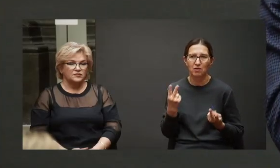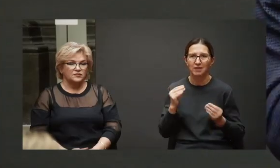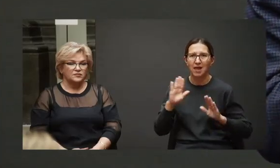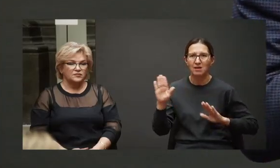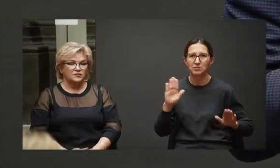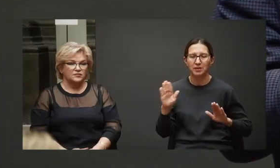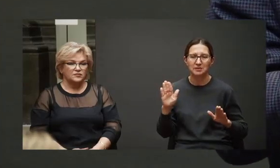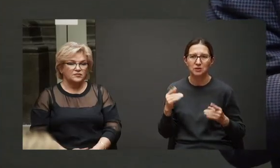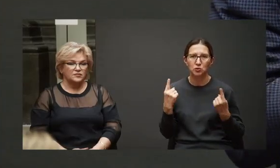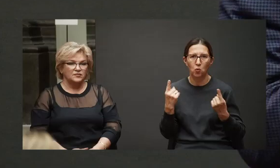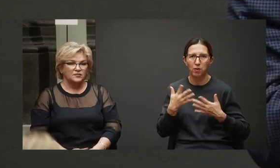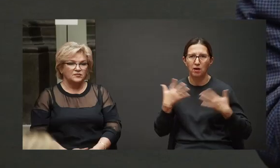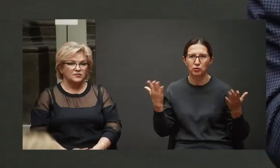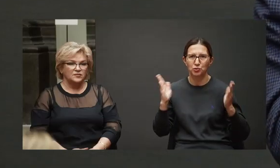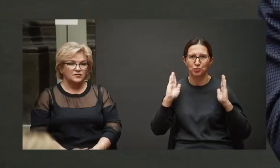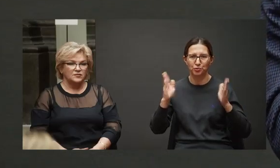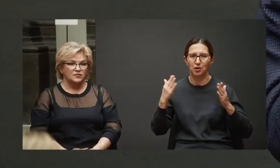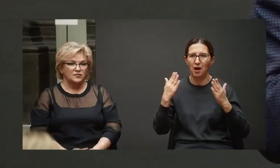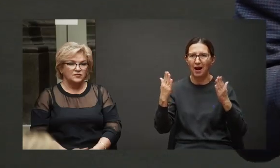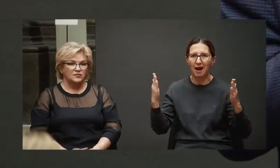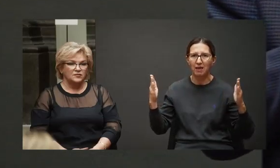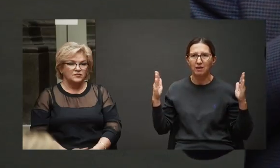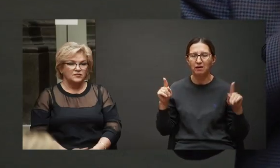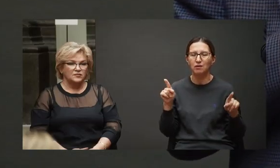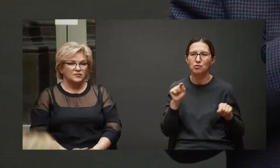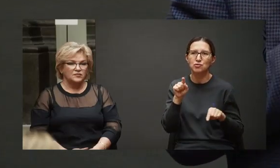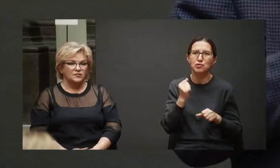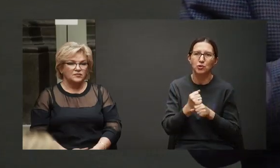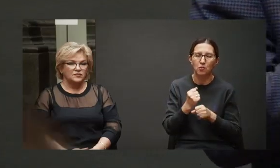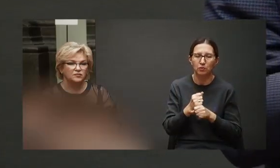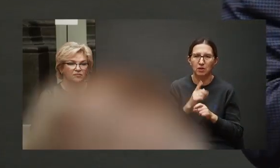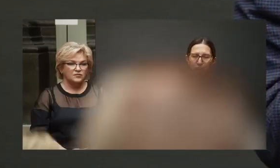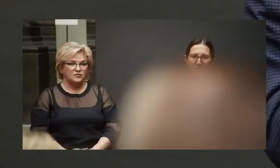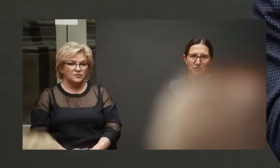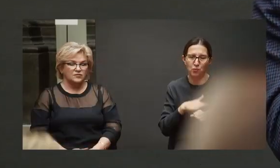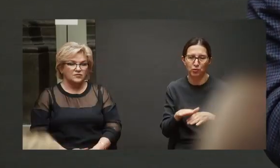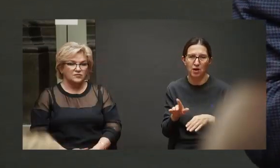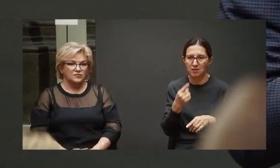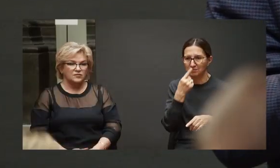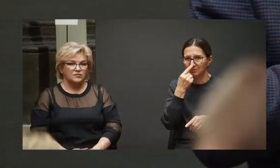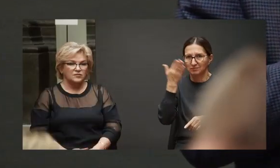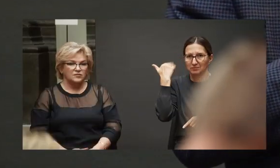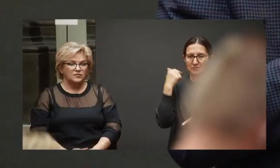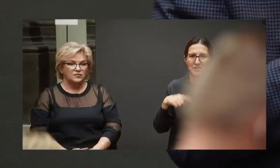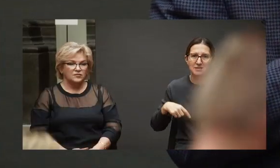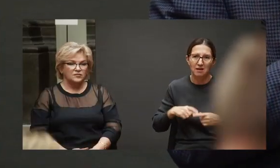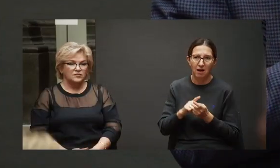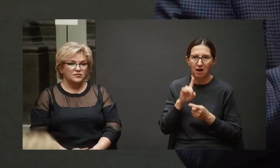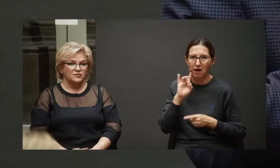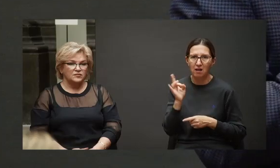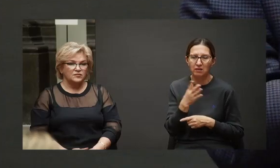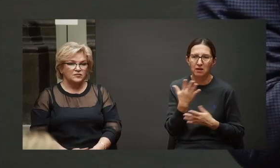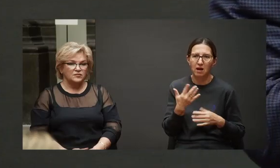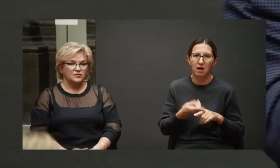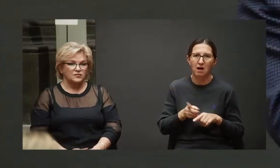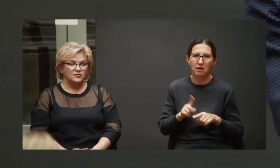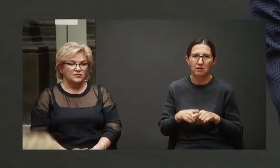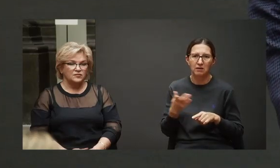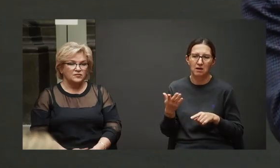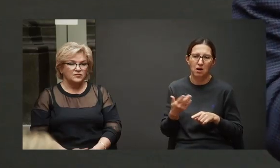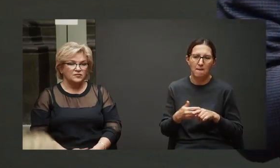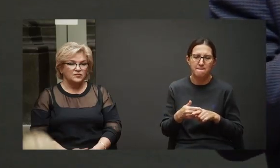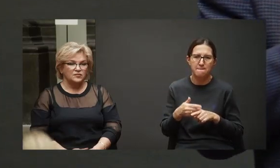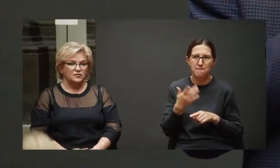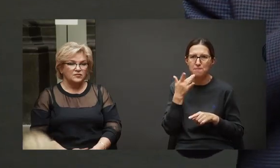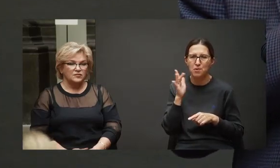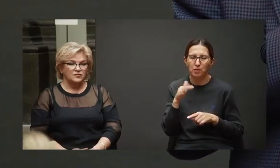экспозицию Большой галереи, что-то там исполнили. Относительно недавний скандал – это какая-то известная порно-платформа,